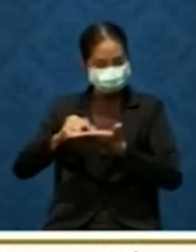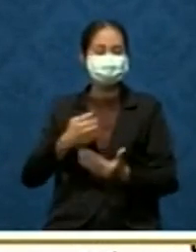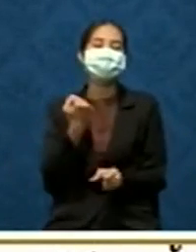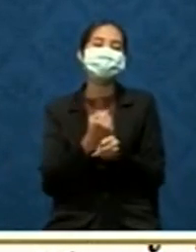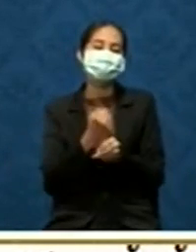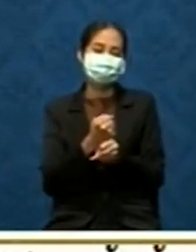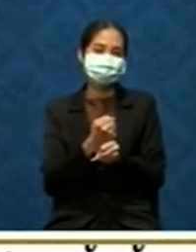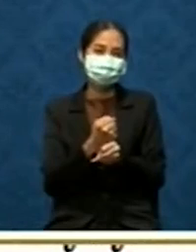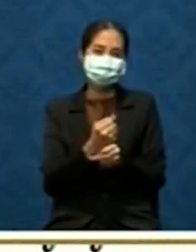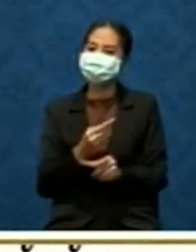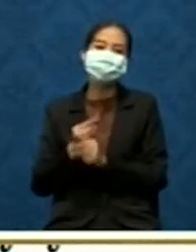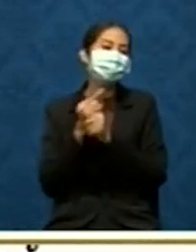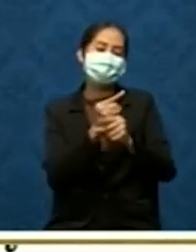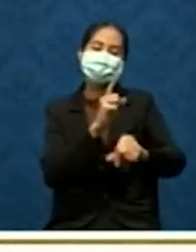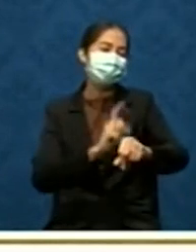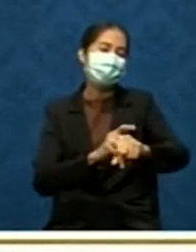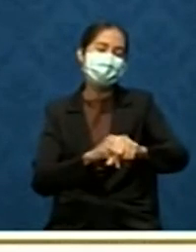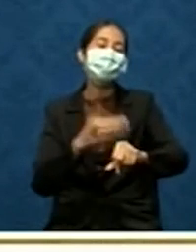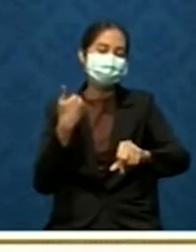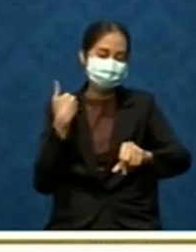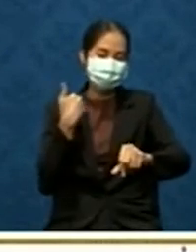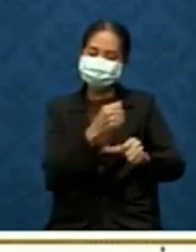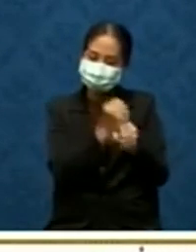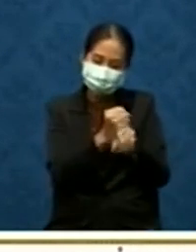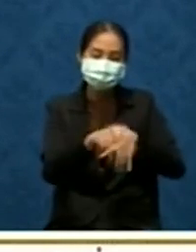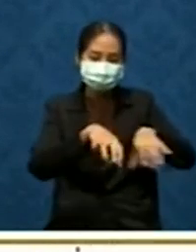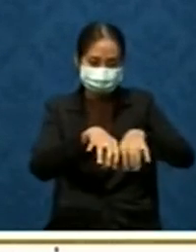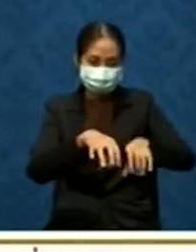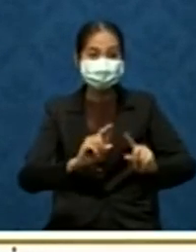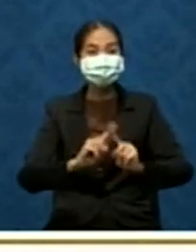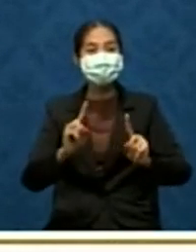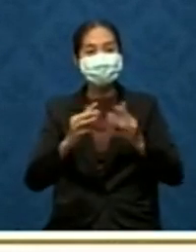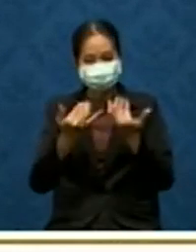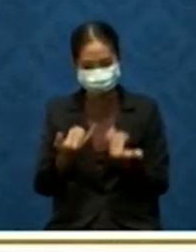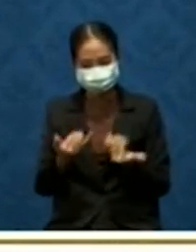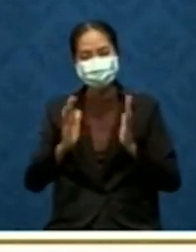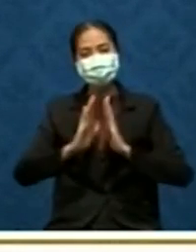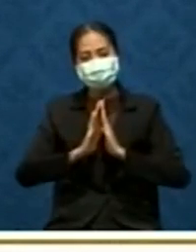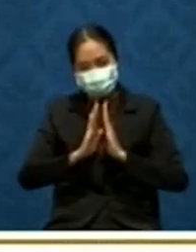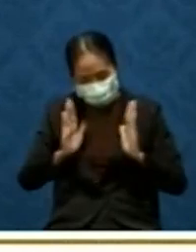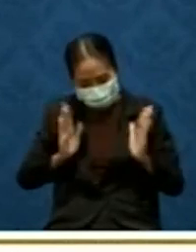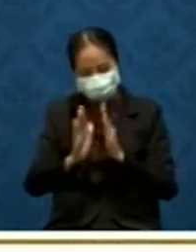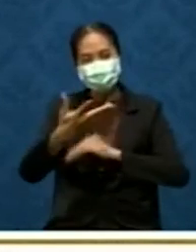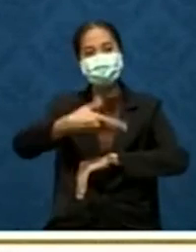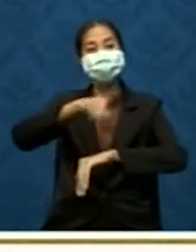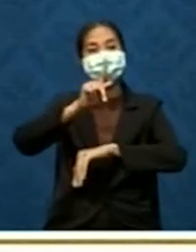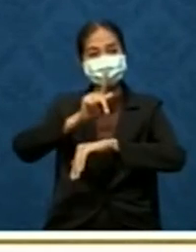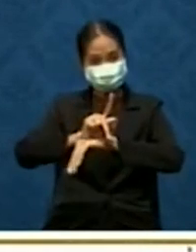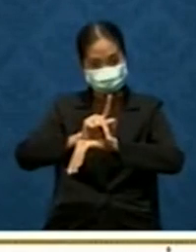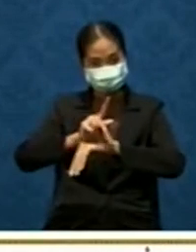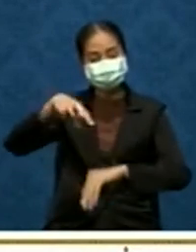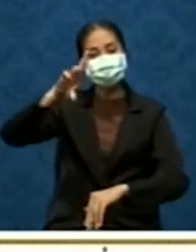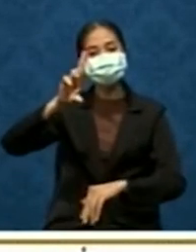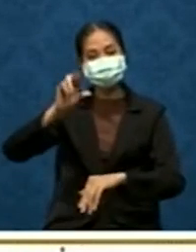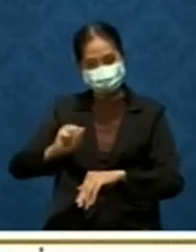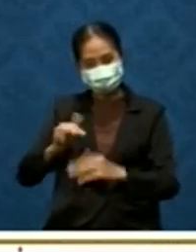ที่เวลาจะอำนวยแต่อย่างไรก็ตามต้องขอกราบขอบพระคุณท่านประธานสภาท่านสมาชิกผู้ทรงเกียรติ